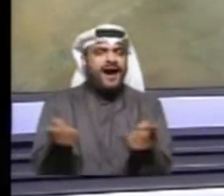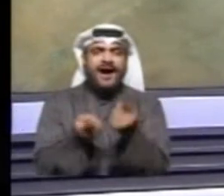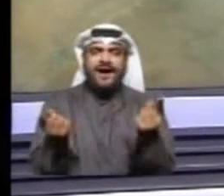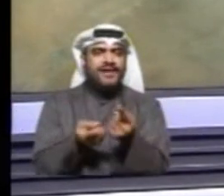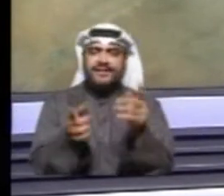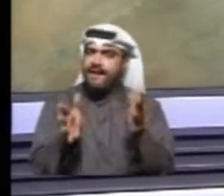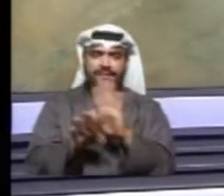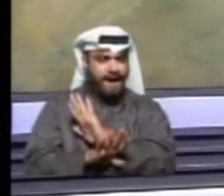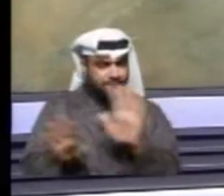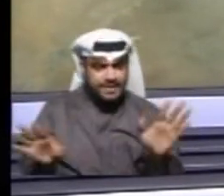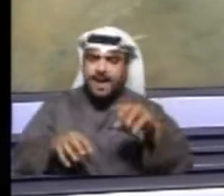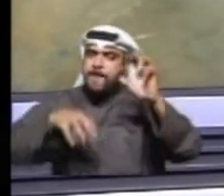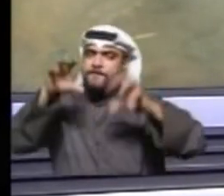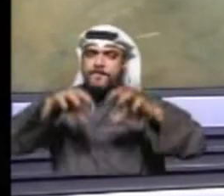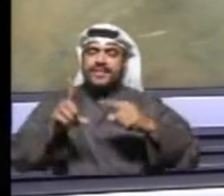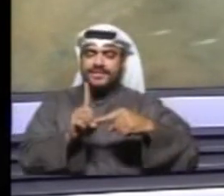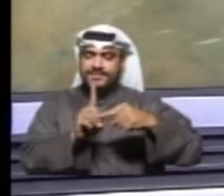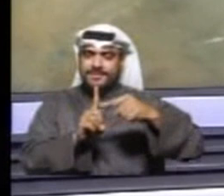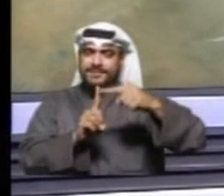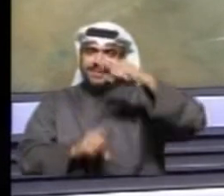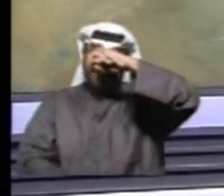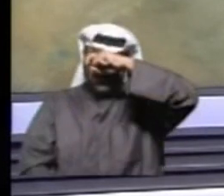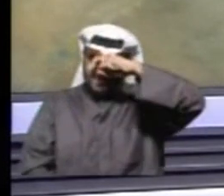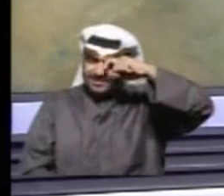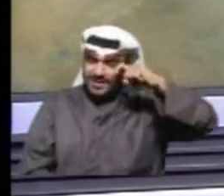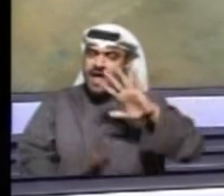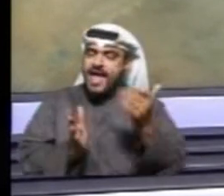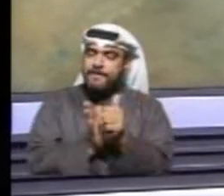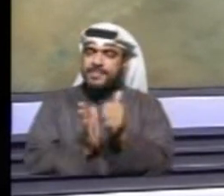على بعض المناطق، ودرجات الحرارة تتراوح ما بين